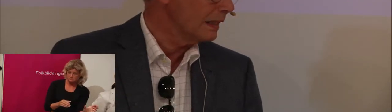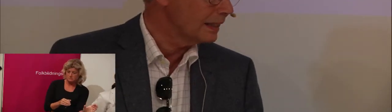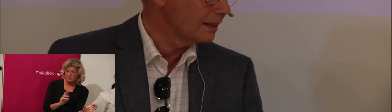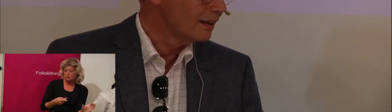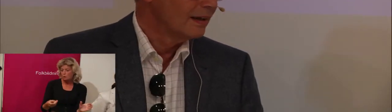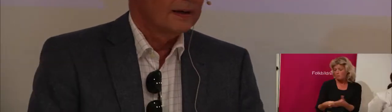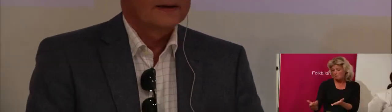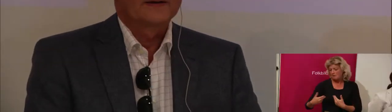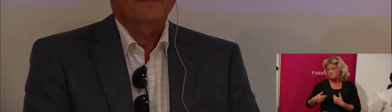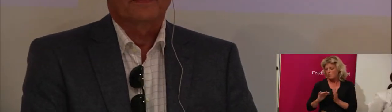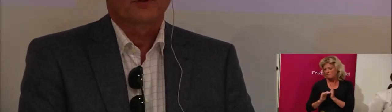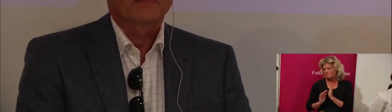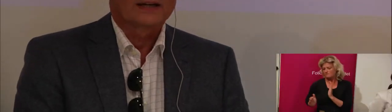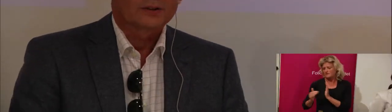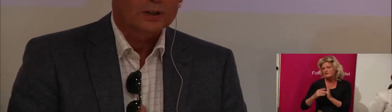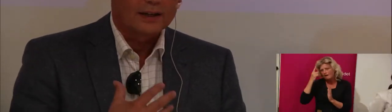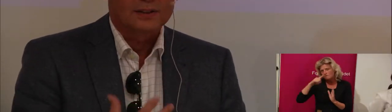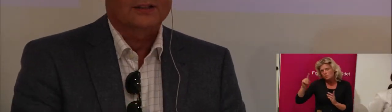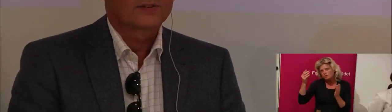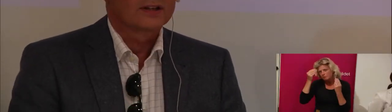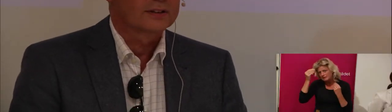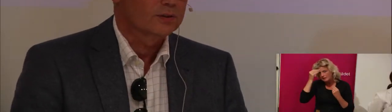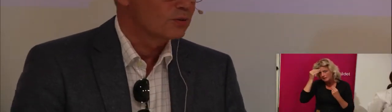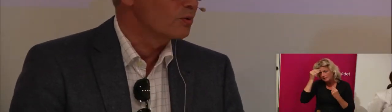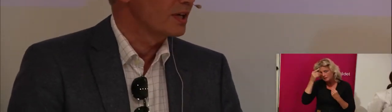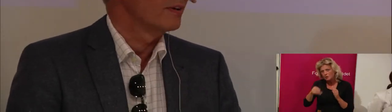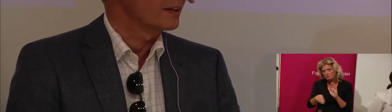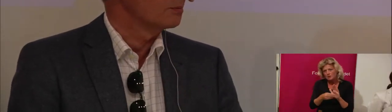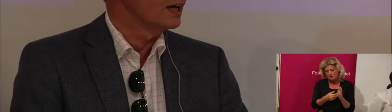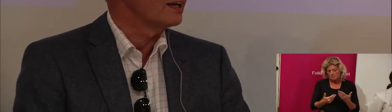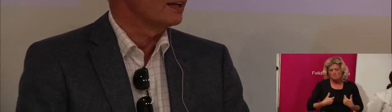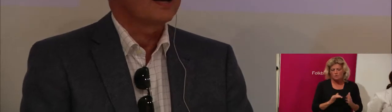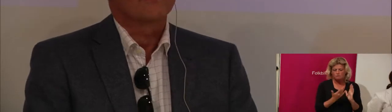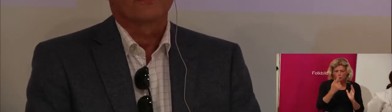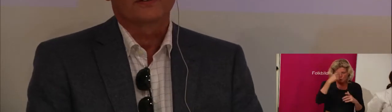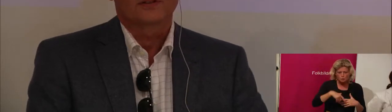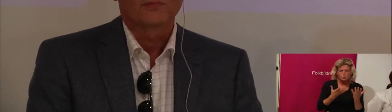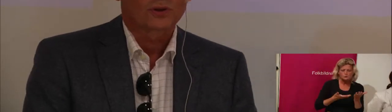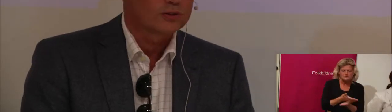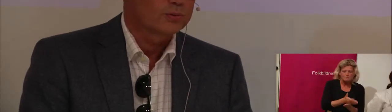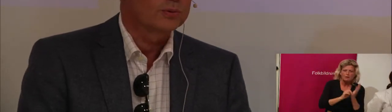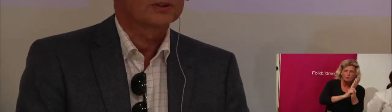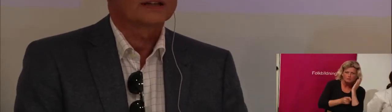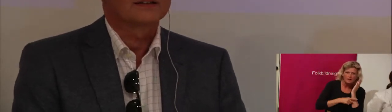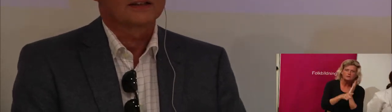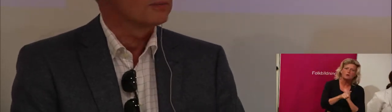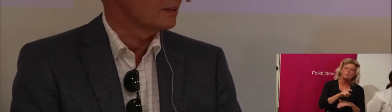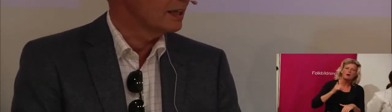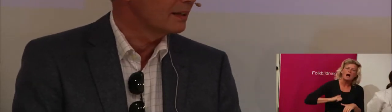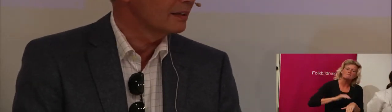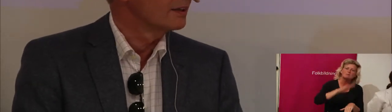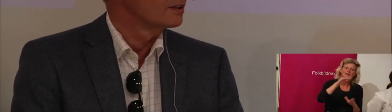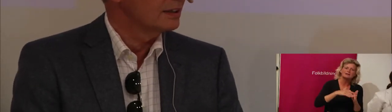via folkbildningen, de pengar som kanaliseras via kultursamverkansmodellen, används i mycket stor utsträckning till